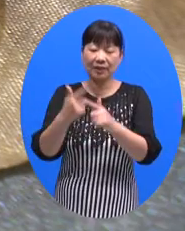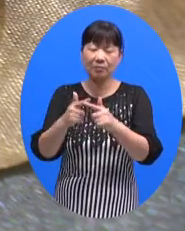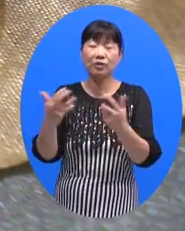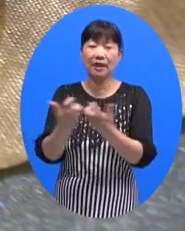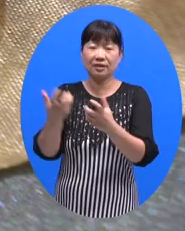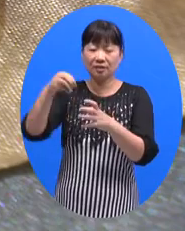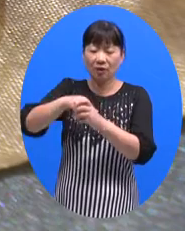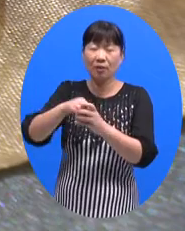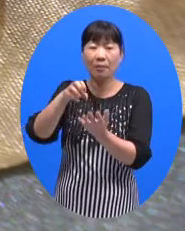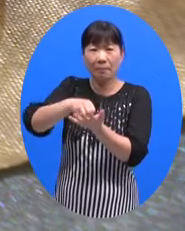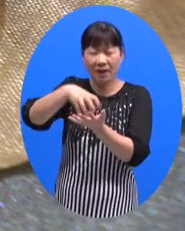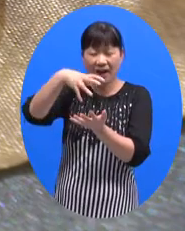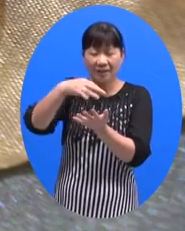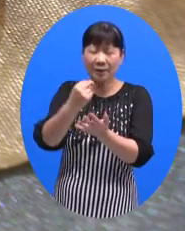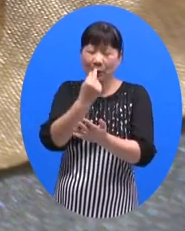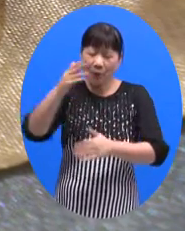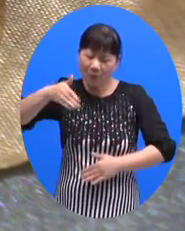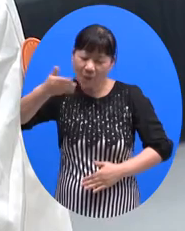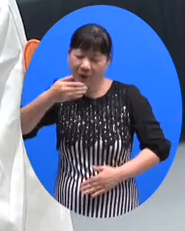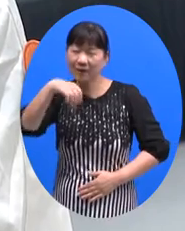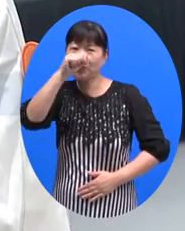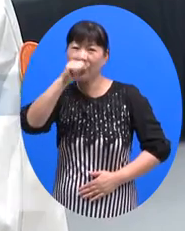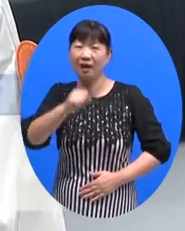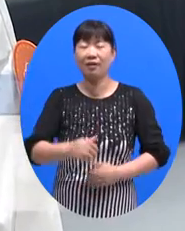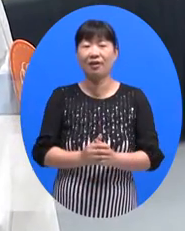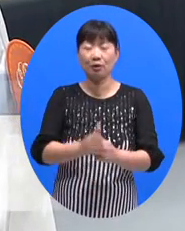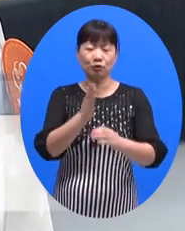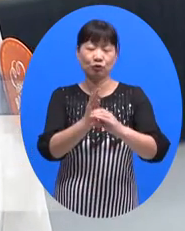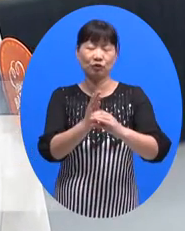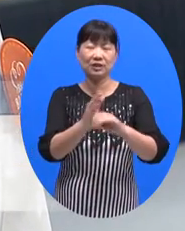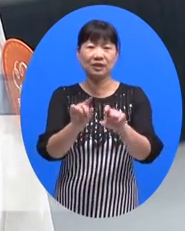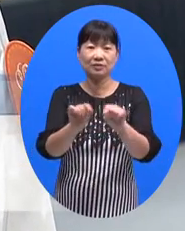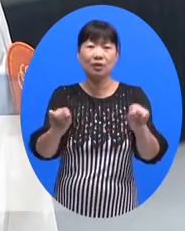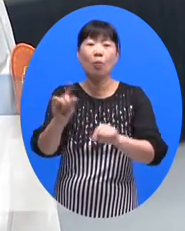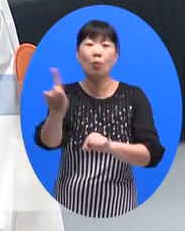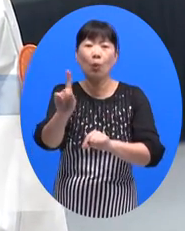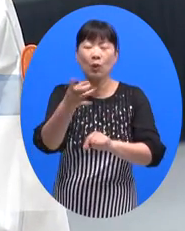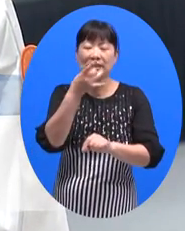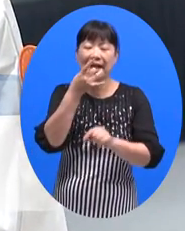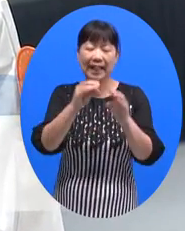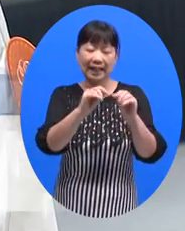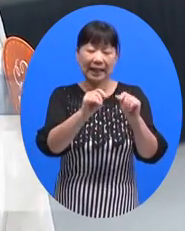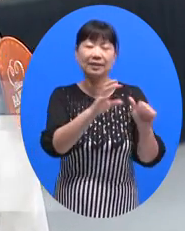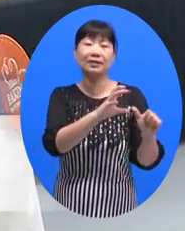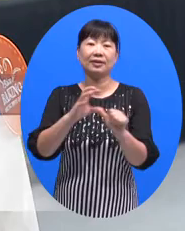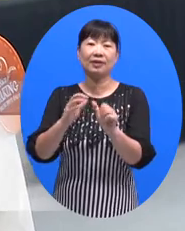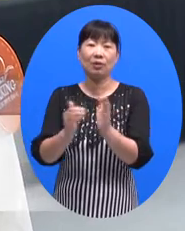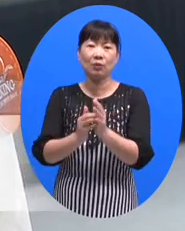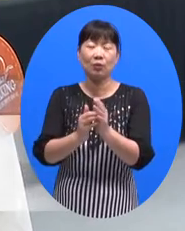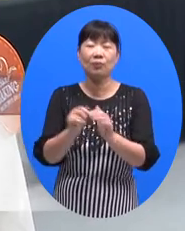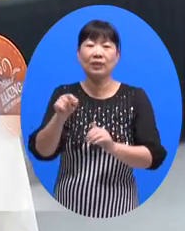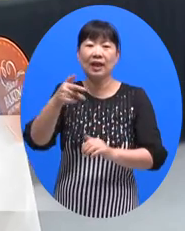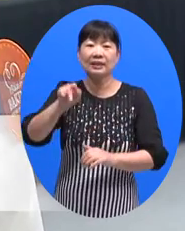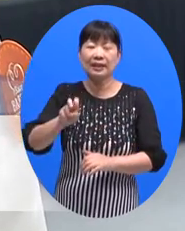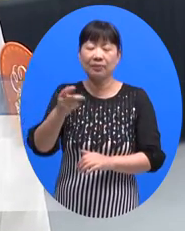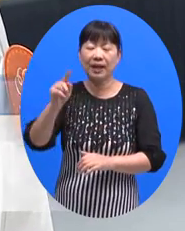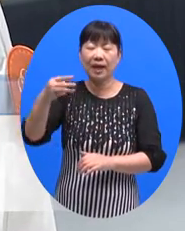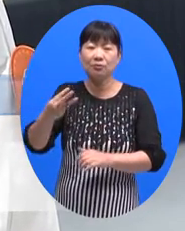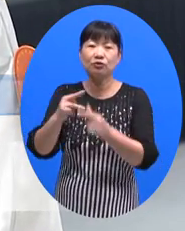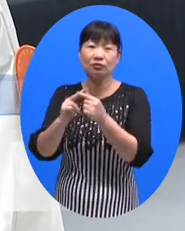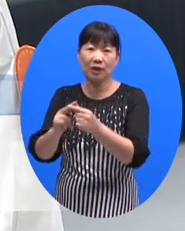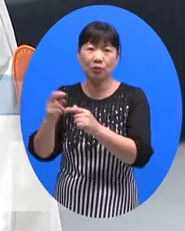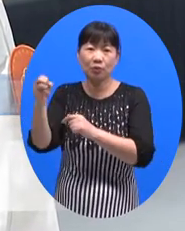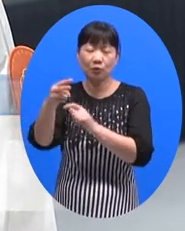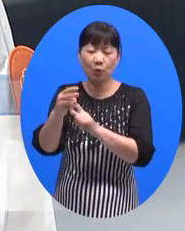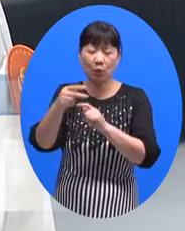넣고 만든 빵이 코끝을 자극합니다 일단 추후 제로는 쌀가루 를 이용해서 만들었구요 참나물 방에는 참나 머리랑 자